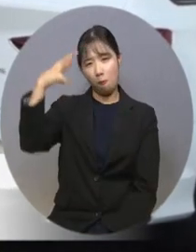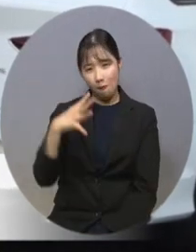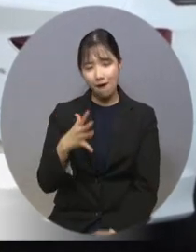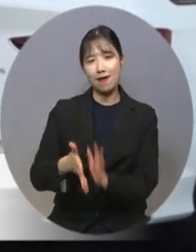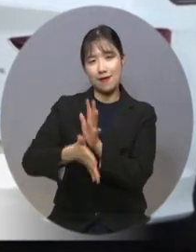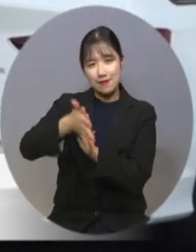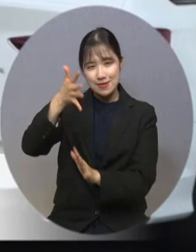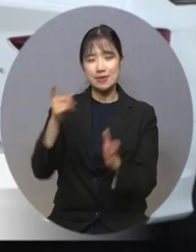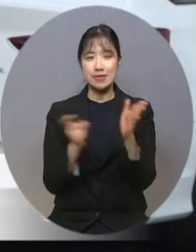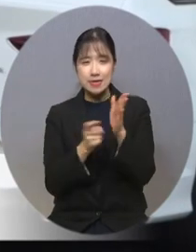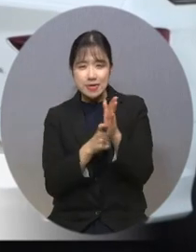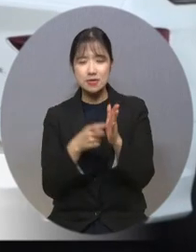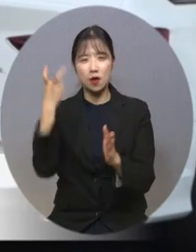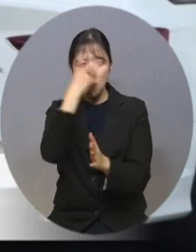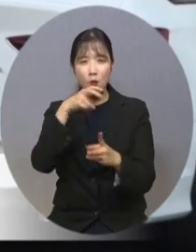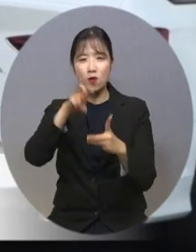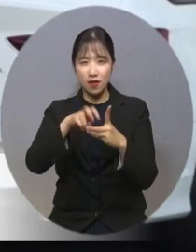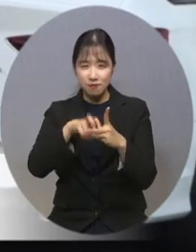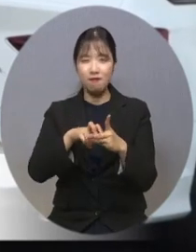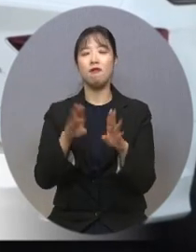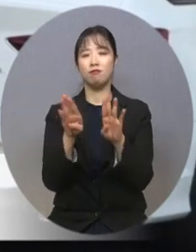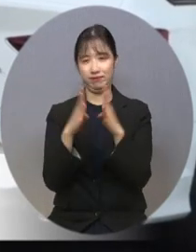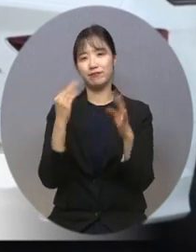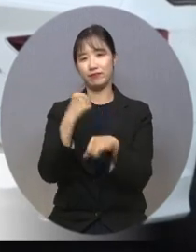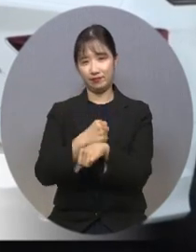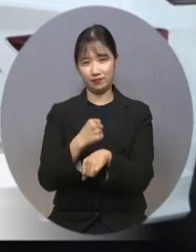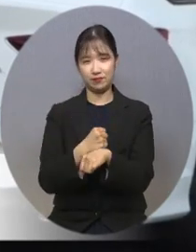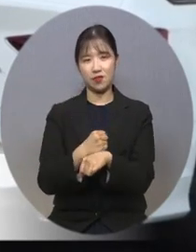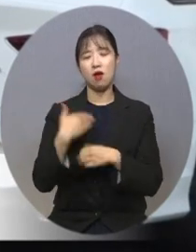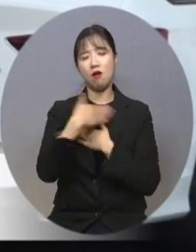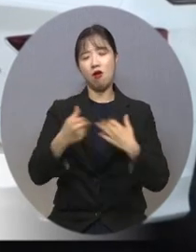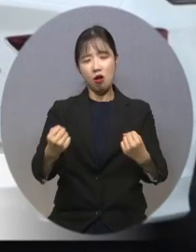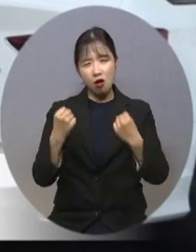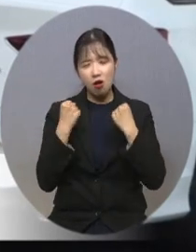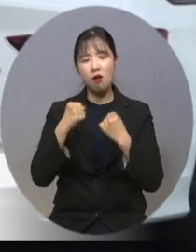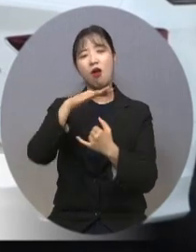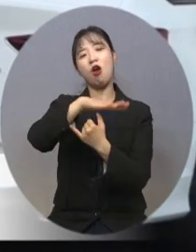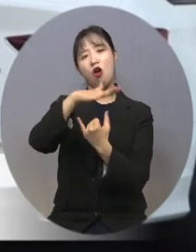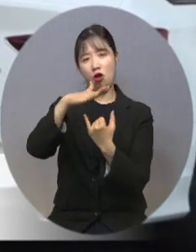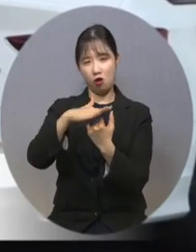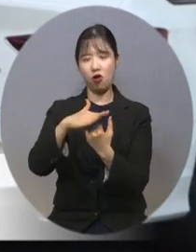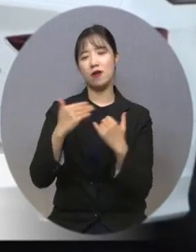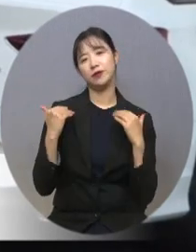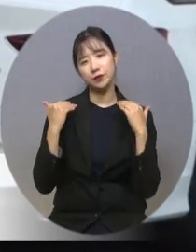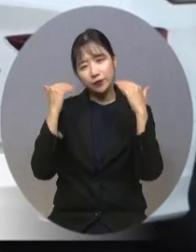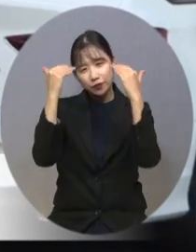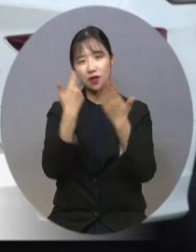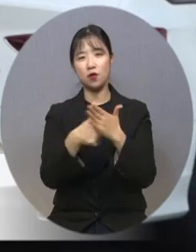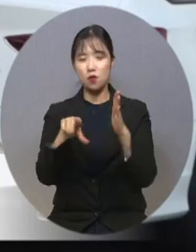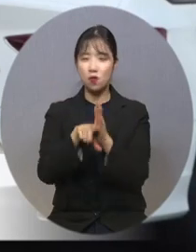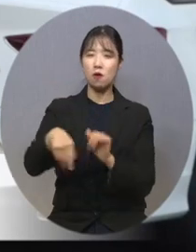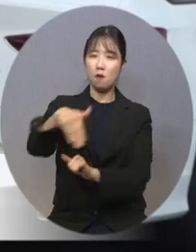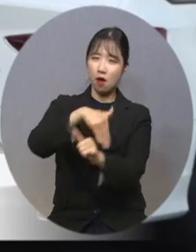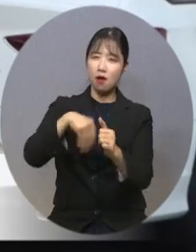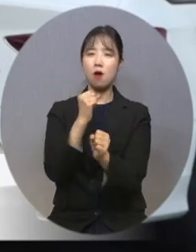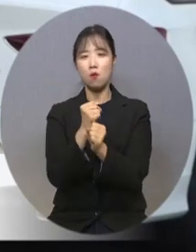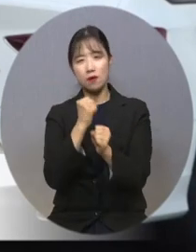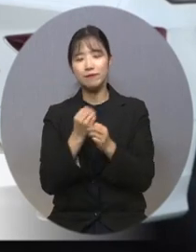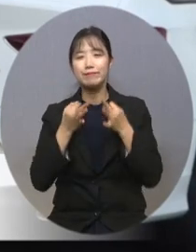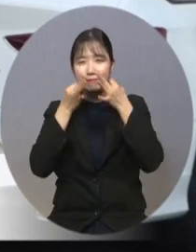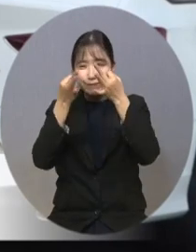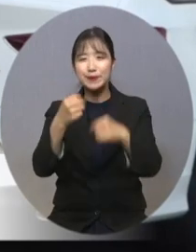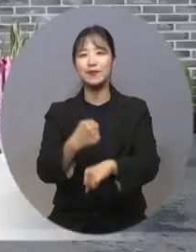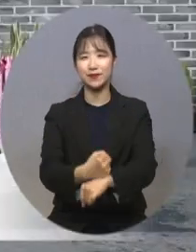방침으로 긴급돌봄센터를 건립하게 되었습니다. 아무래도 우리 건강한 어린이가 성장할 수 있도록 환경 조성에